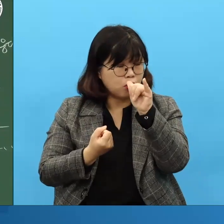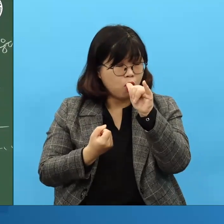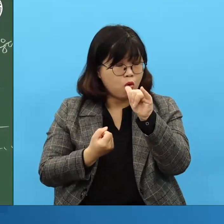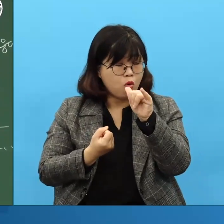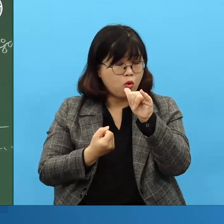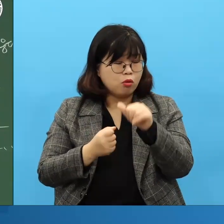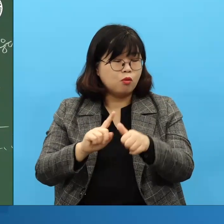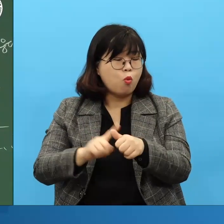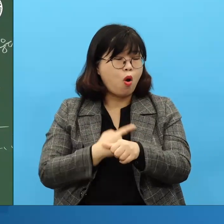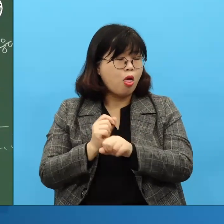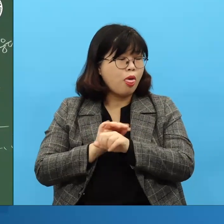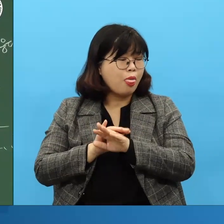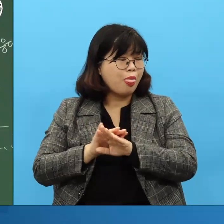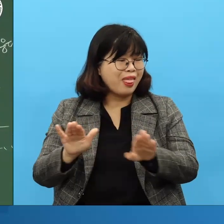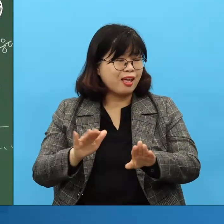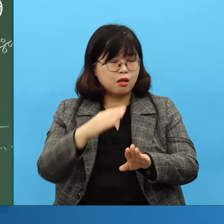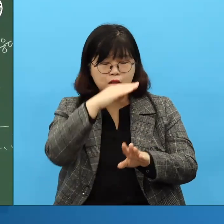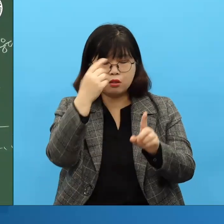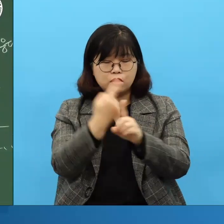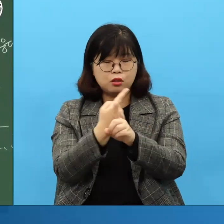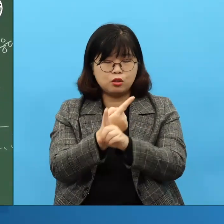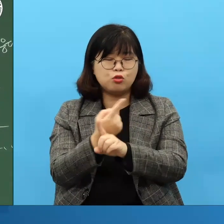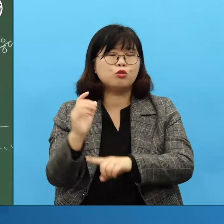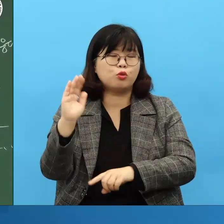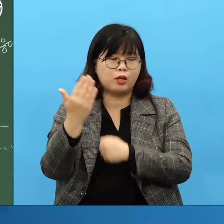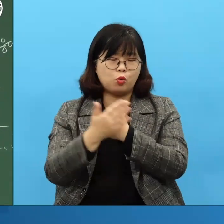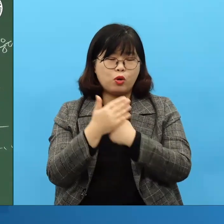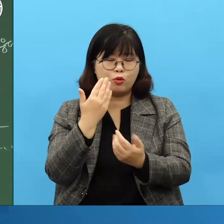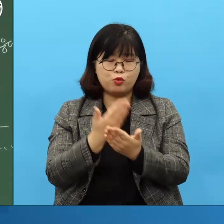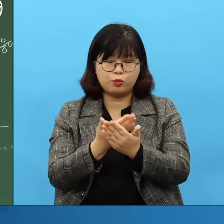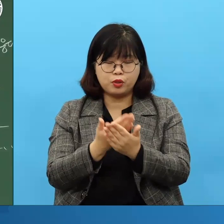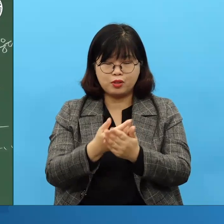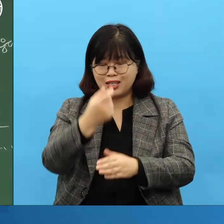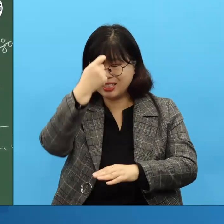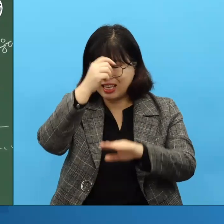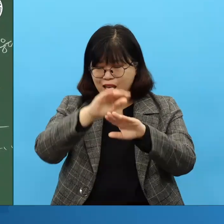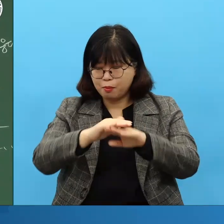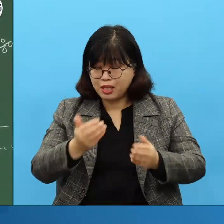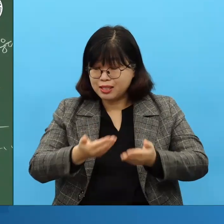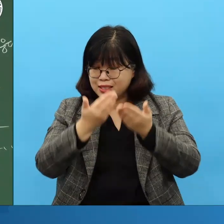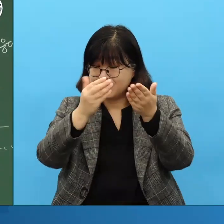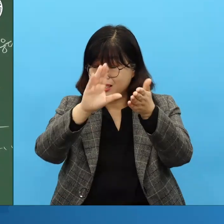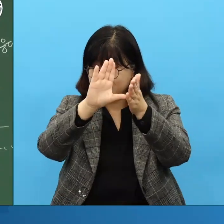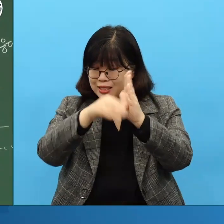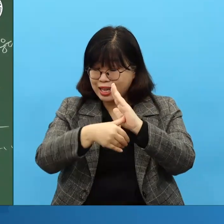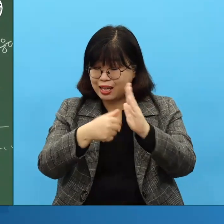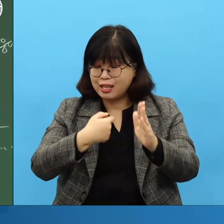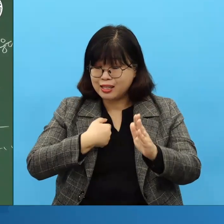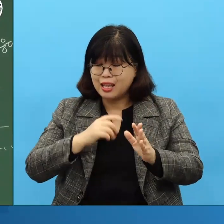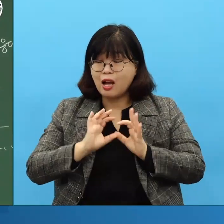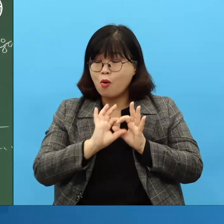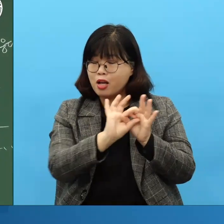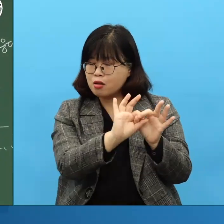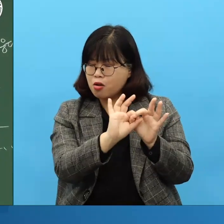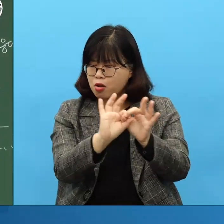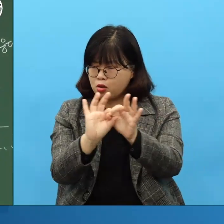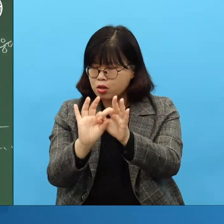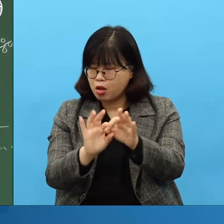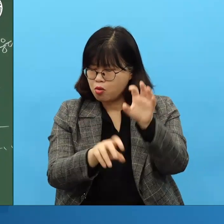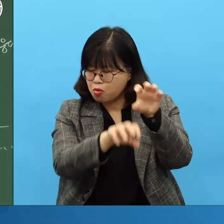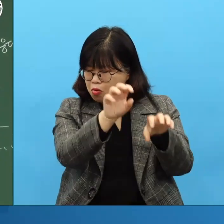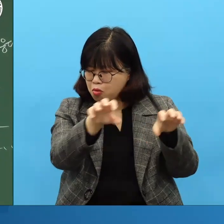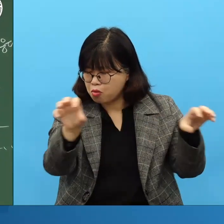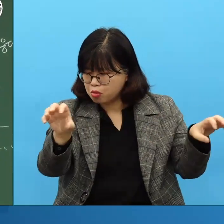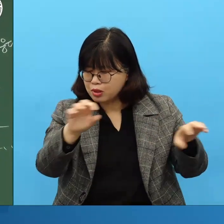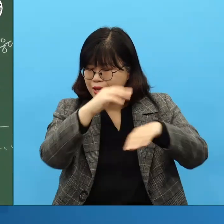give our worship, may even the illnesses we are not aware of be healed. 오늘 예배하는 중에 나와 관계된 곳에 하나님의